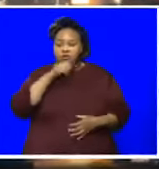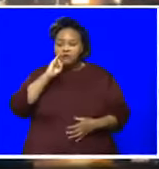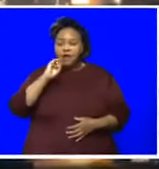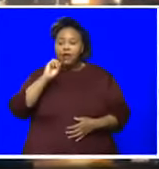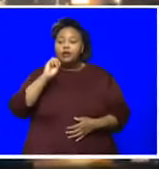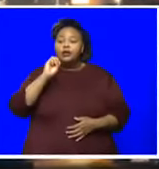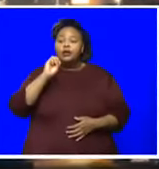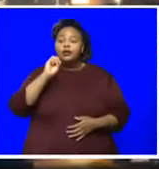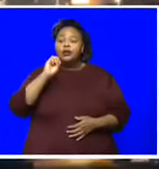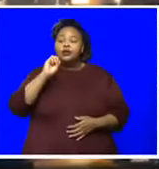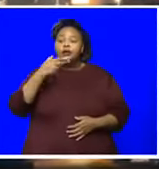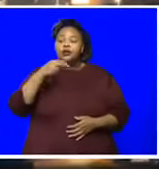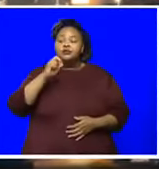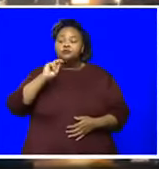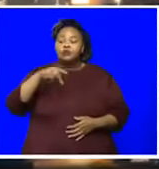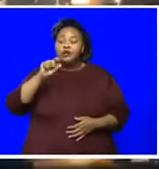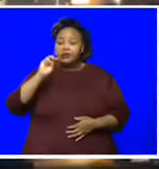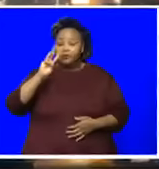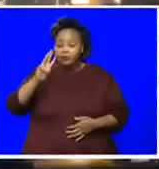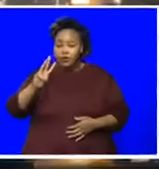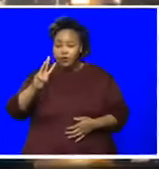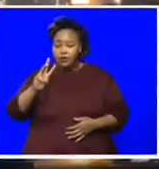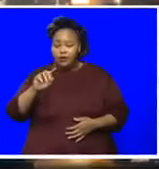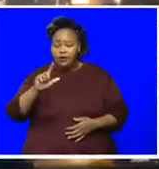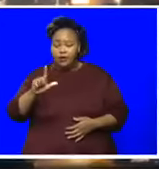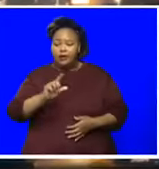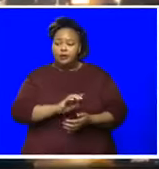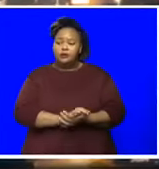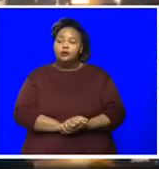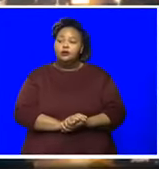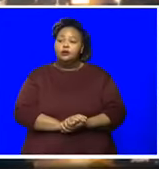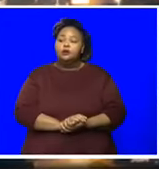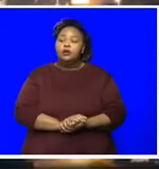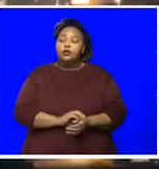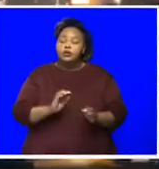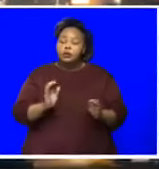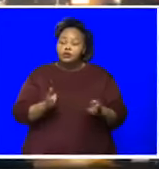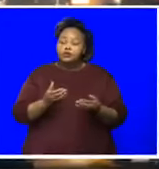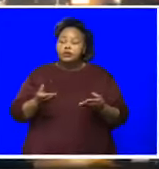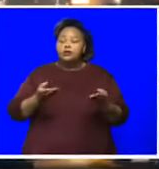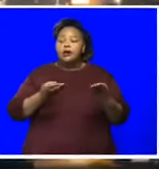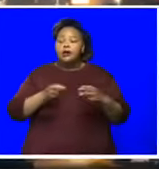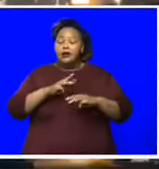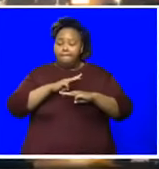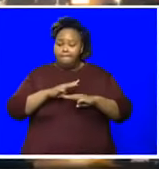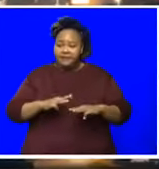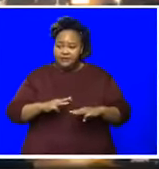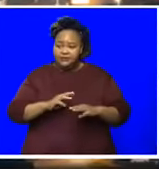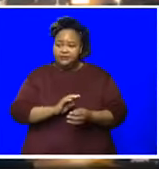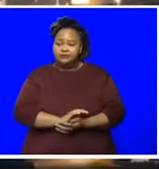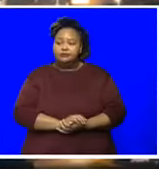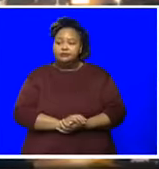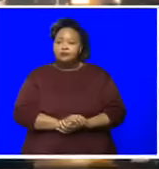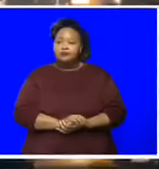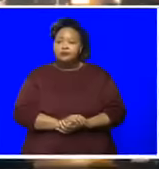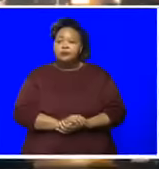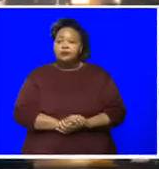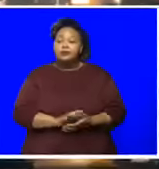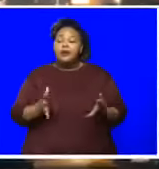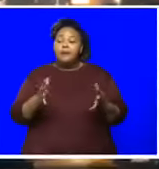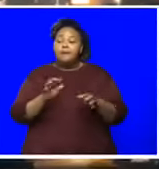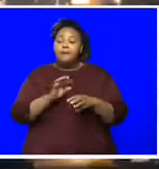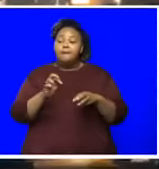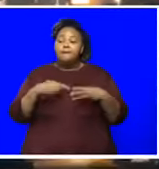emhlabeni iHPWL ibambe umchudzelwano lohlose kuhlanyela luthando nekuthula esivene sase Cape Town